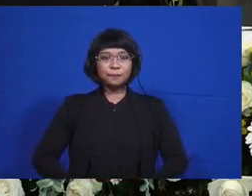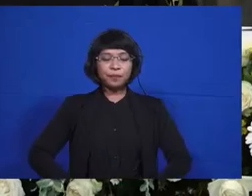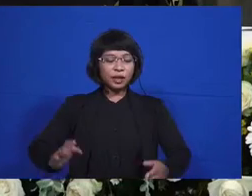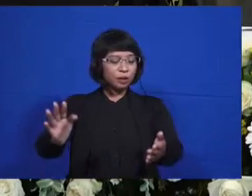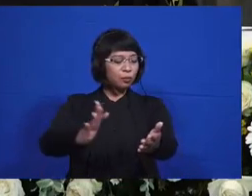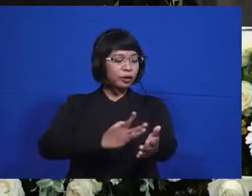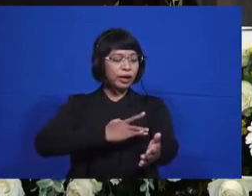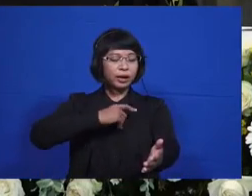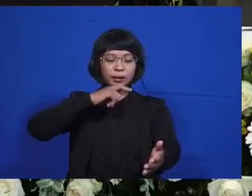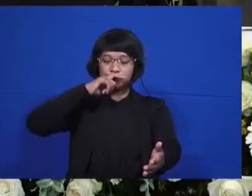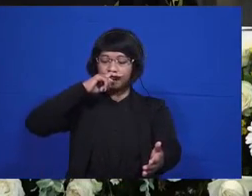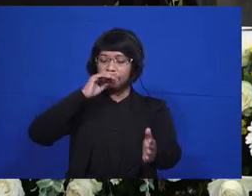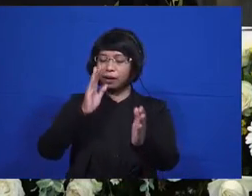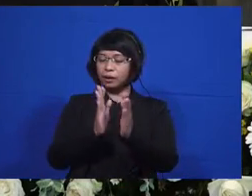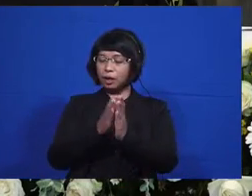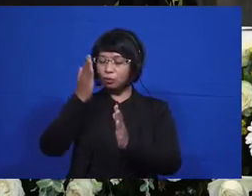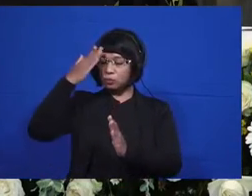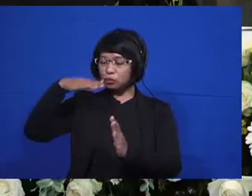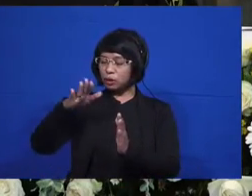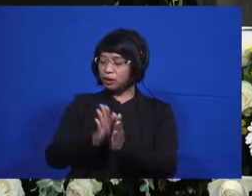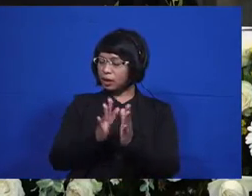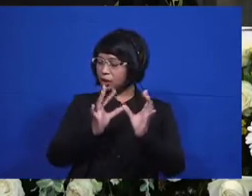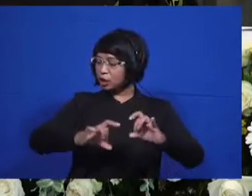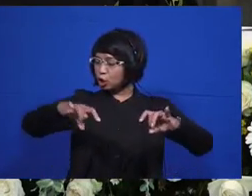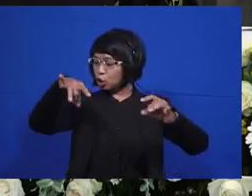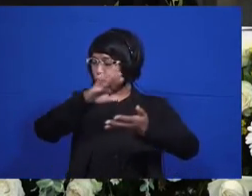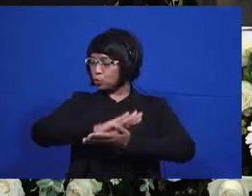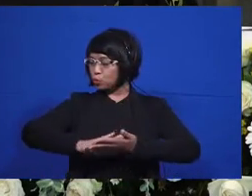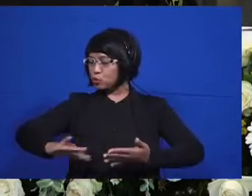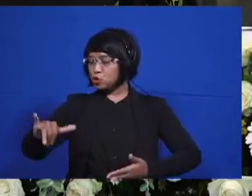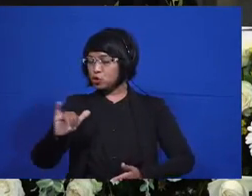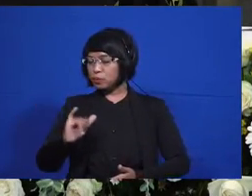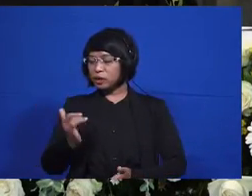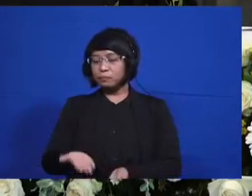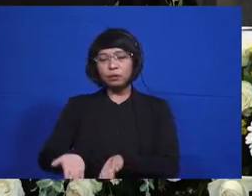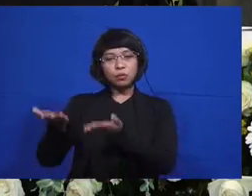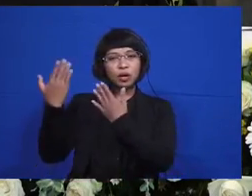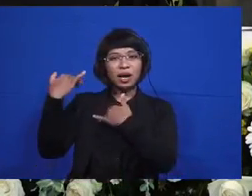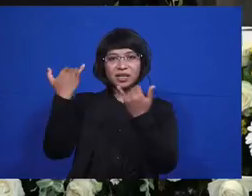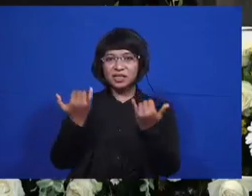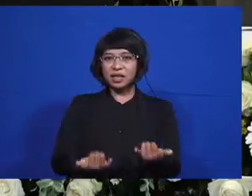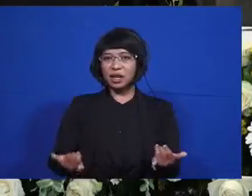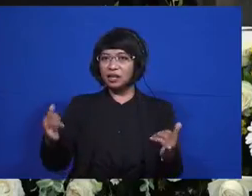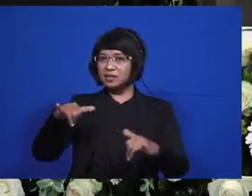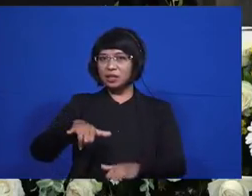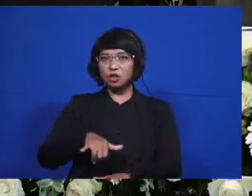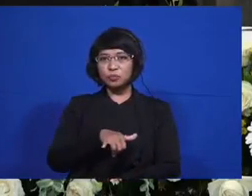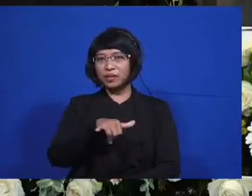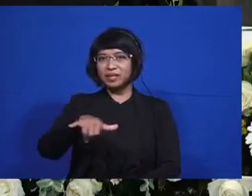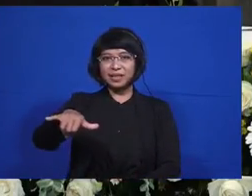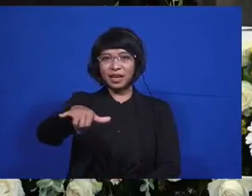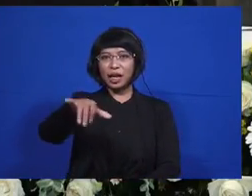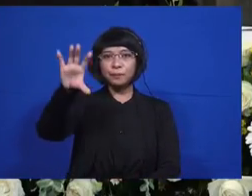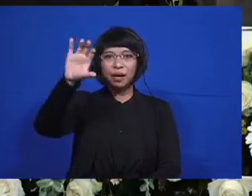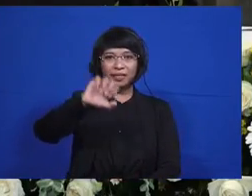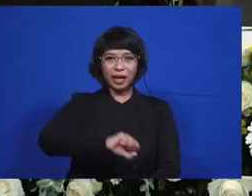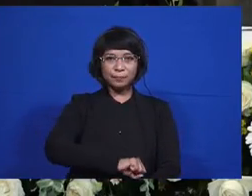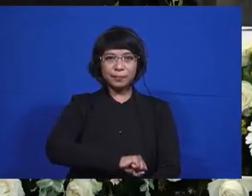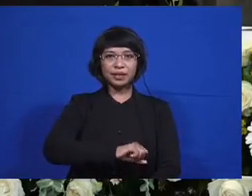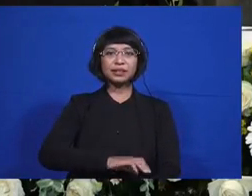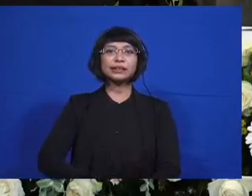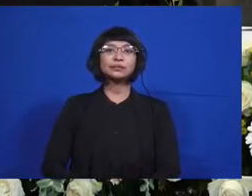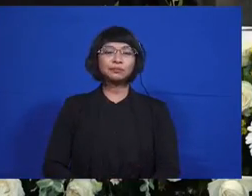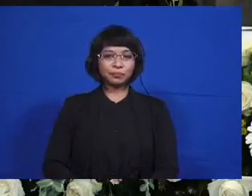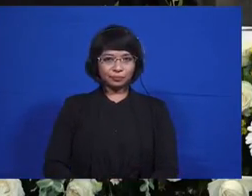Kemuliaan kepada Bapa dan Putera dan Roh Kudus. Seperti pada permulaan, sekarang, selalu dan sepanjang segala abad.